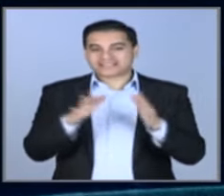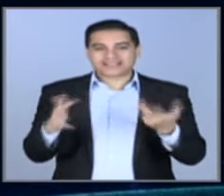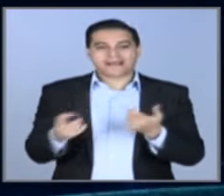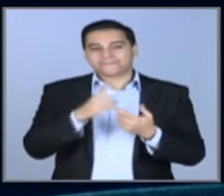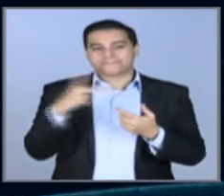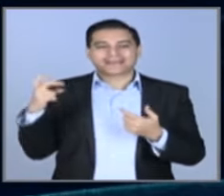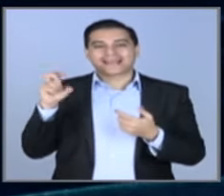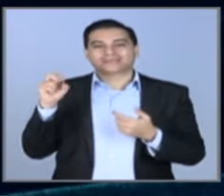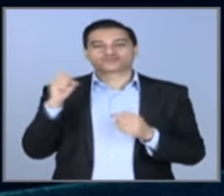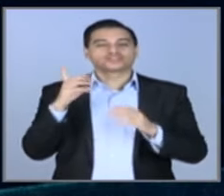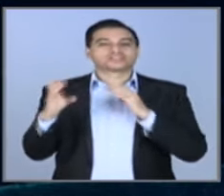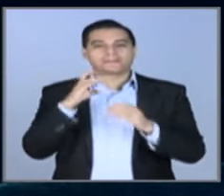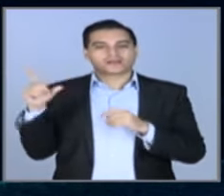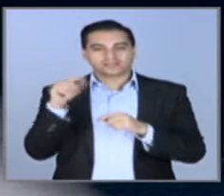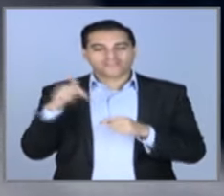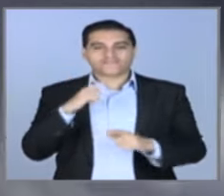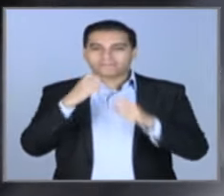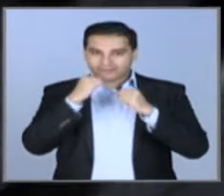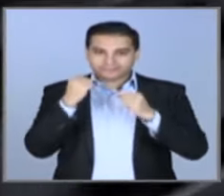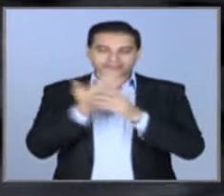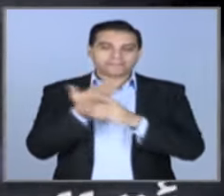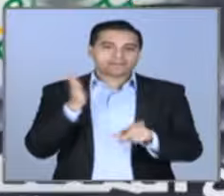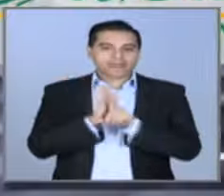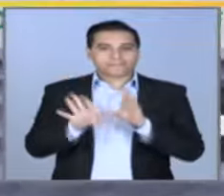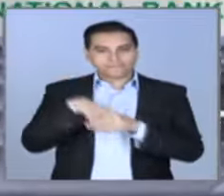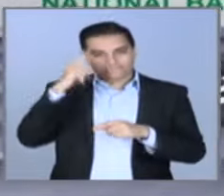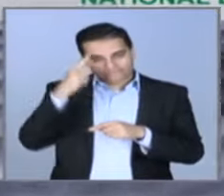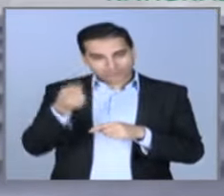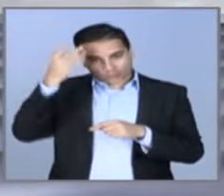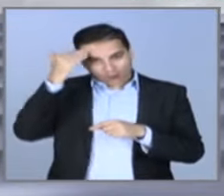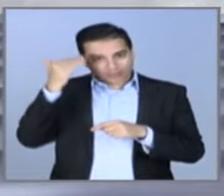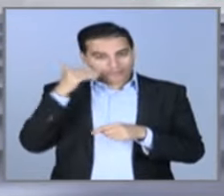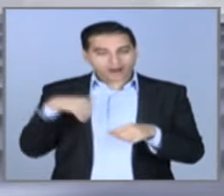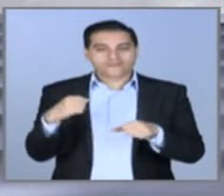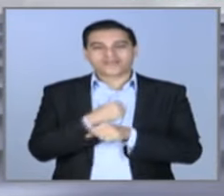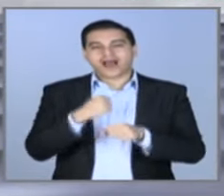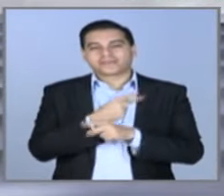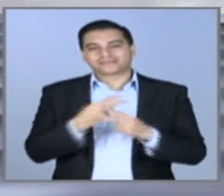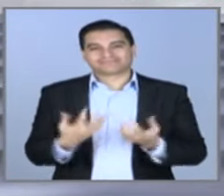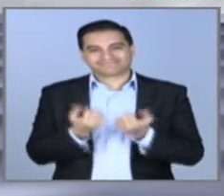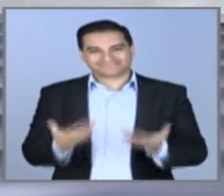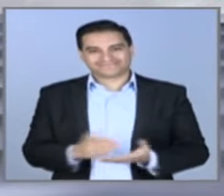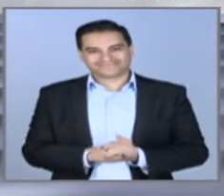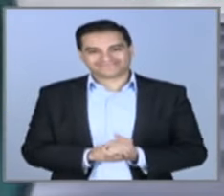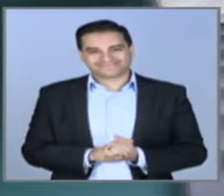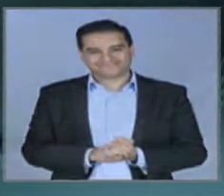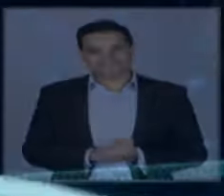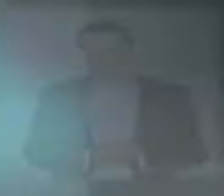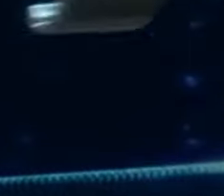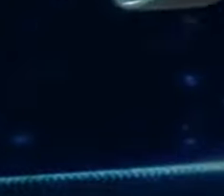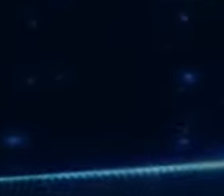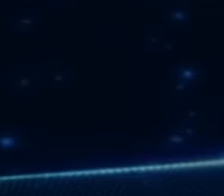دلوقتي 225 نقطة في خزنة البنك الأهلي المصري، الداعم الرئيسي لمشروعات المرأة المعيلة في كافة